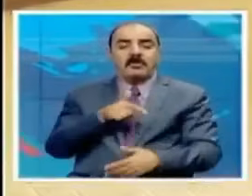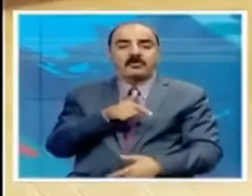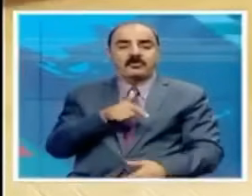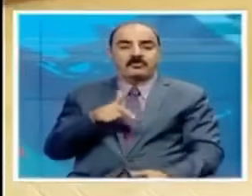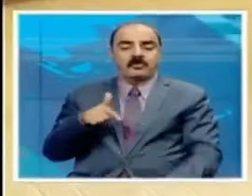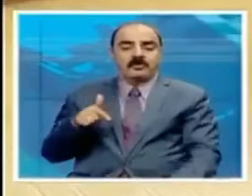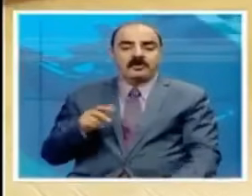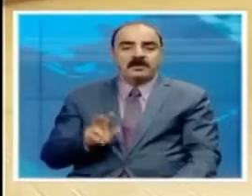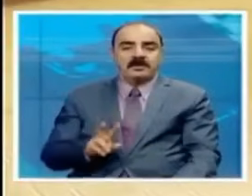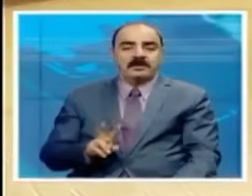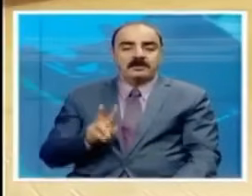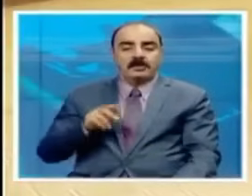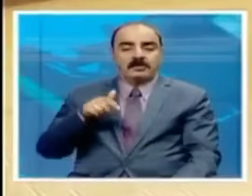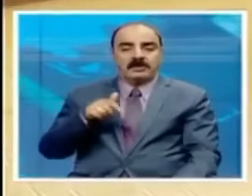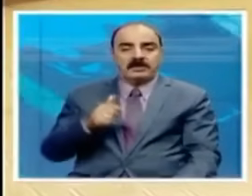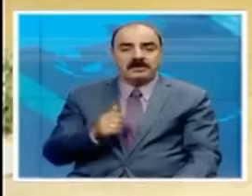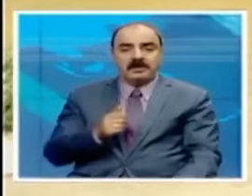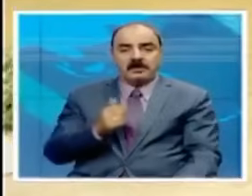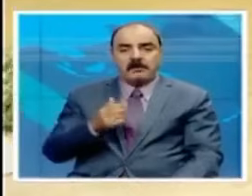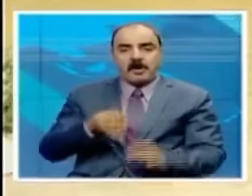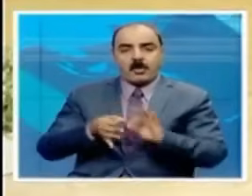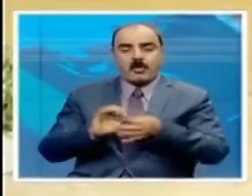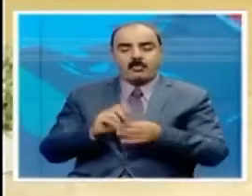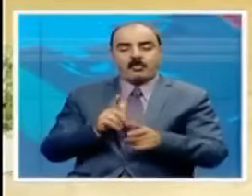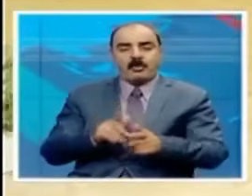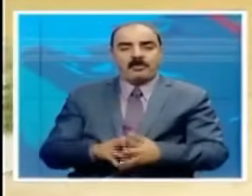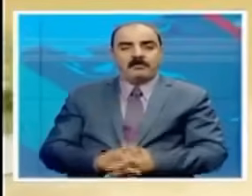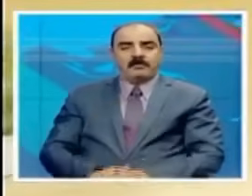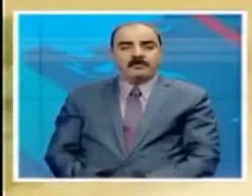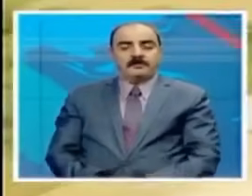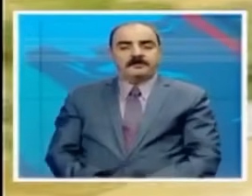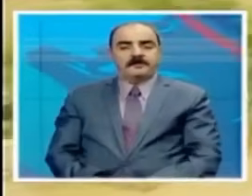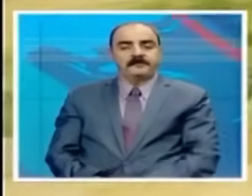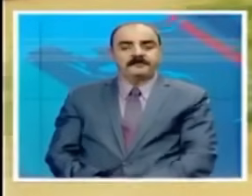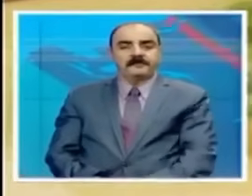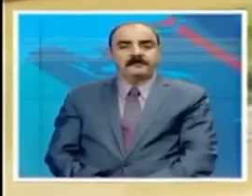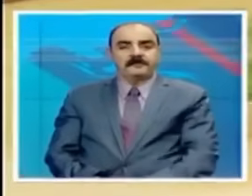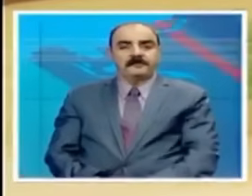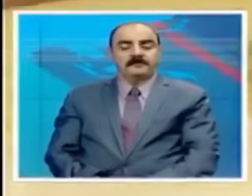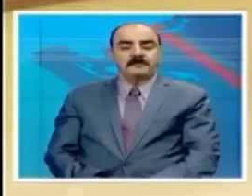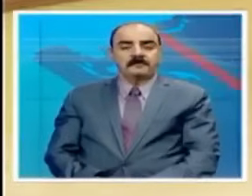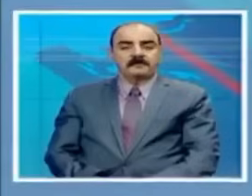حوالي 667 مليون دولار.